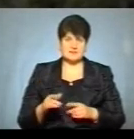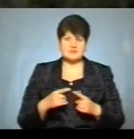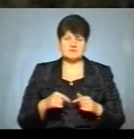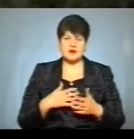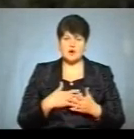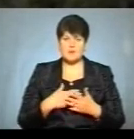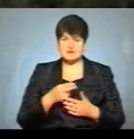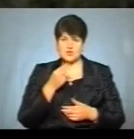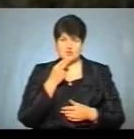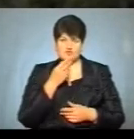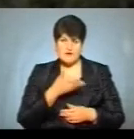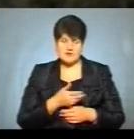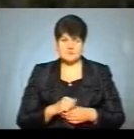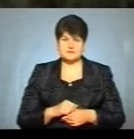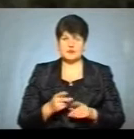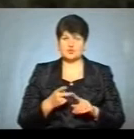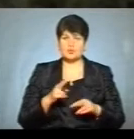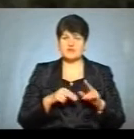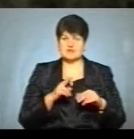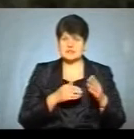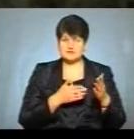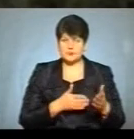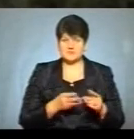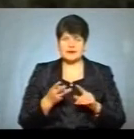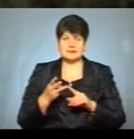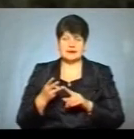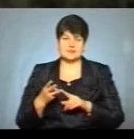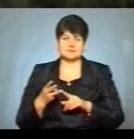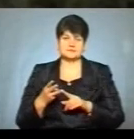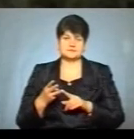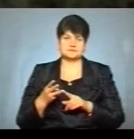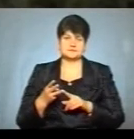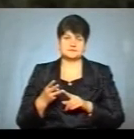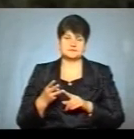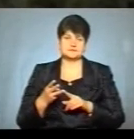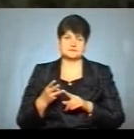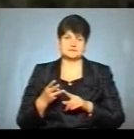громадського харчування. Друге – це будівництво. Третє – це